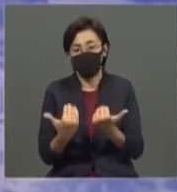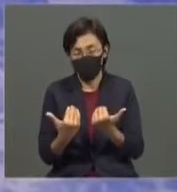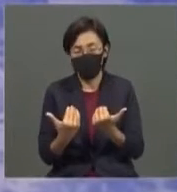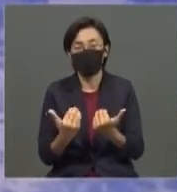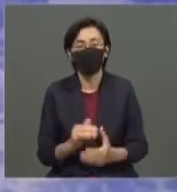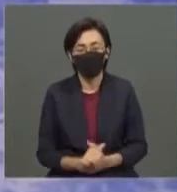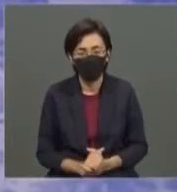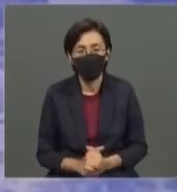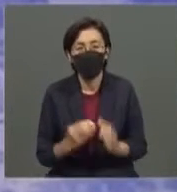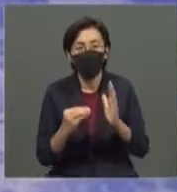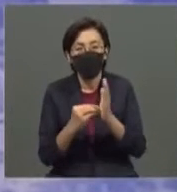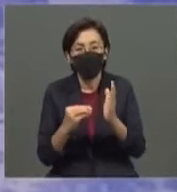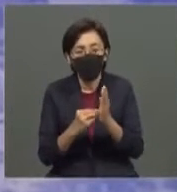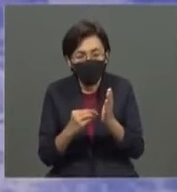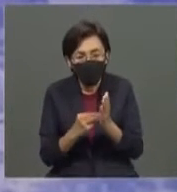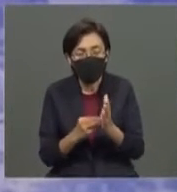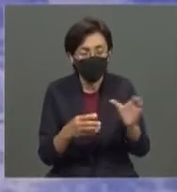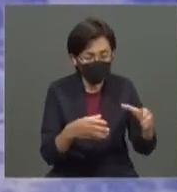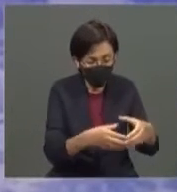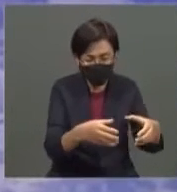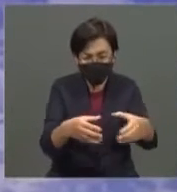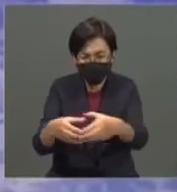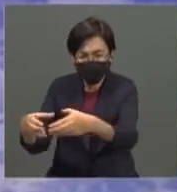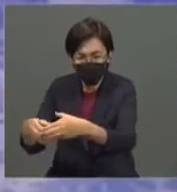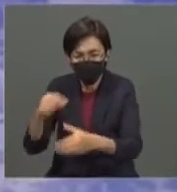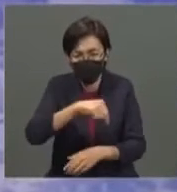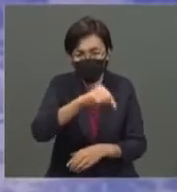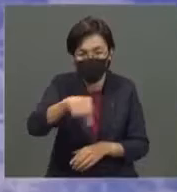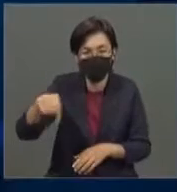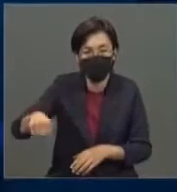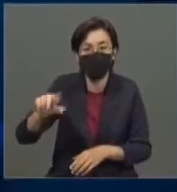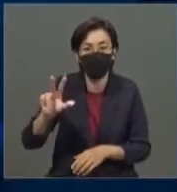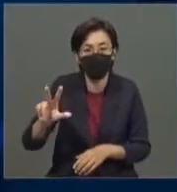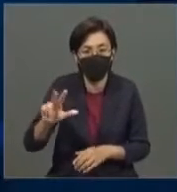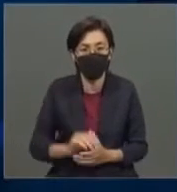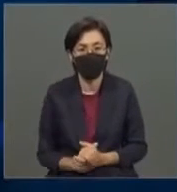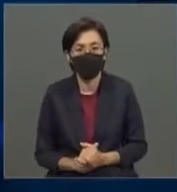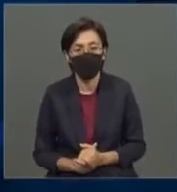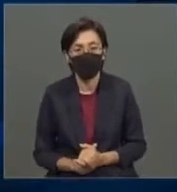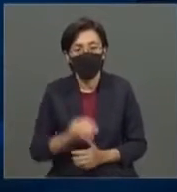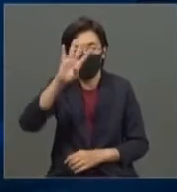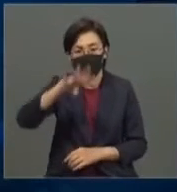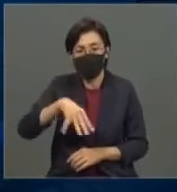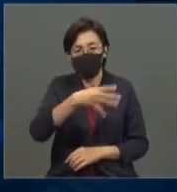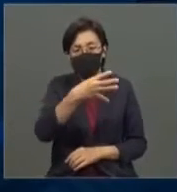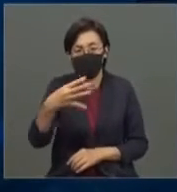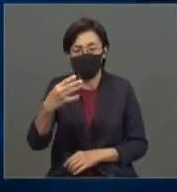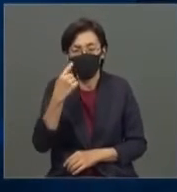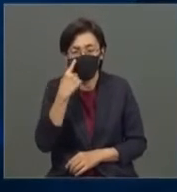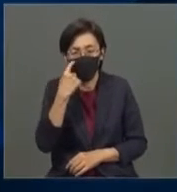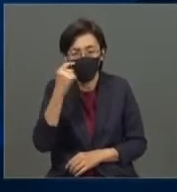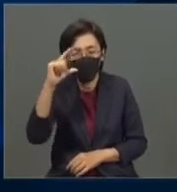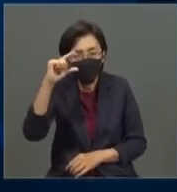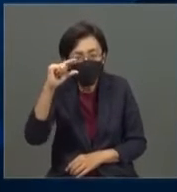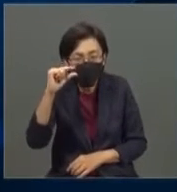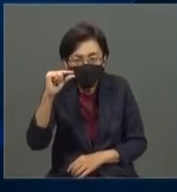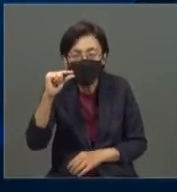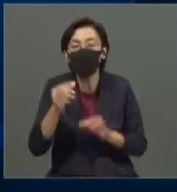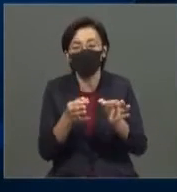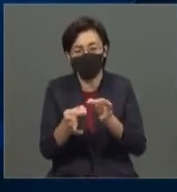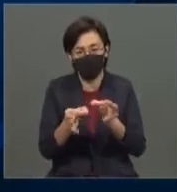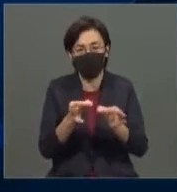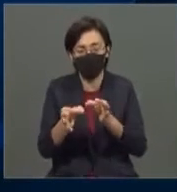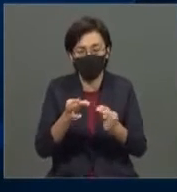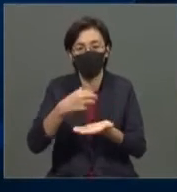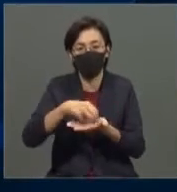านขึ้นมาใหม่อีก3ที่นะครับก็จะเป็นภาพที่ดวงสื่อเล็กลงนิดนึงนะครับแต่ว่ายังไงก็ตามแ